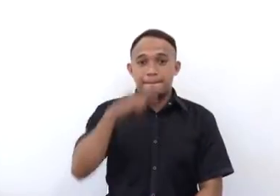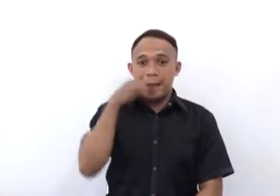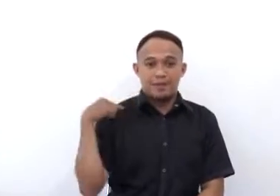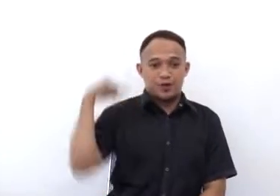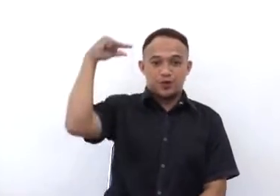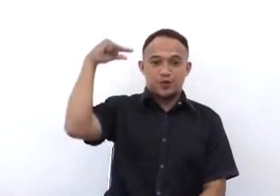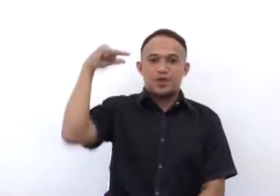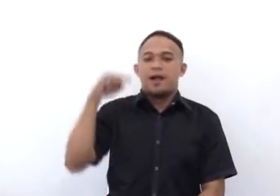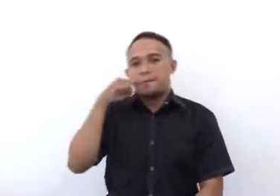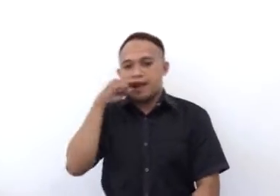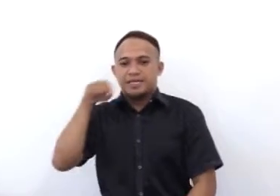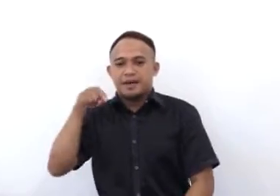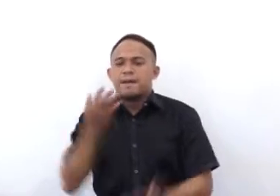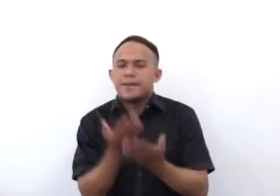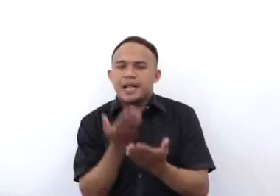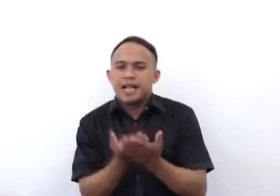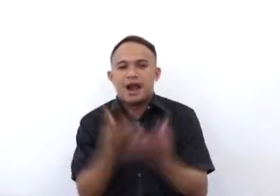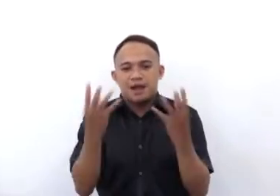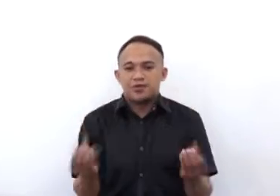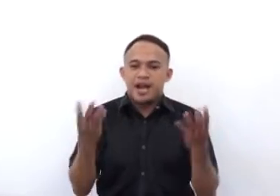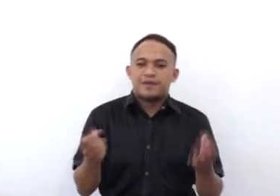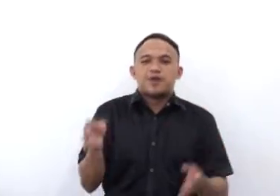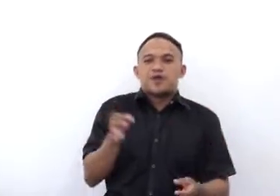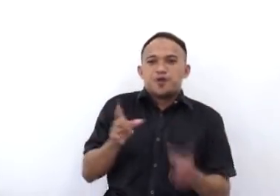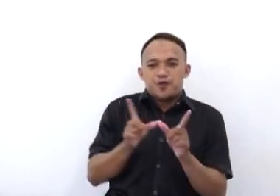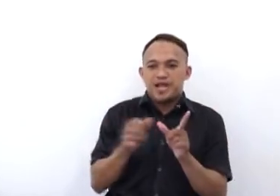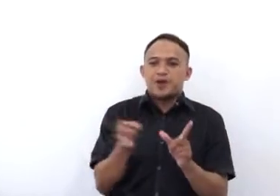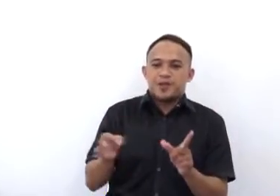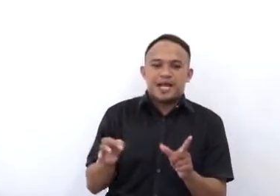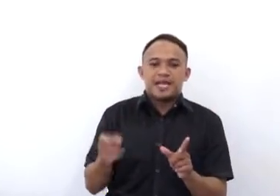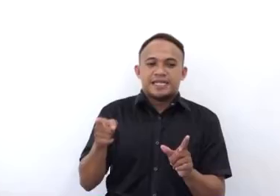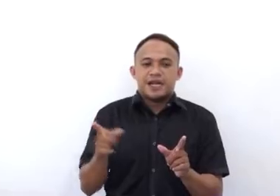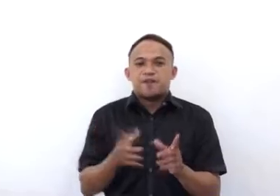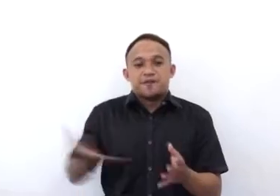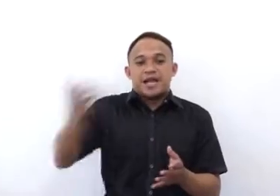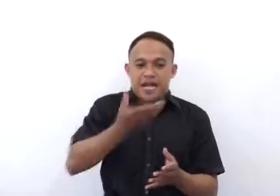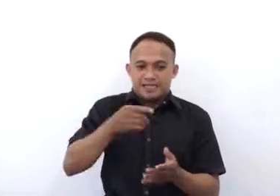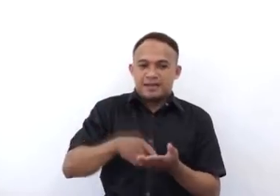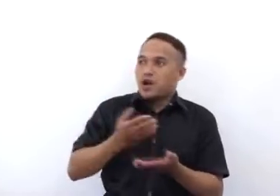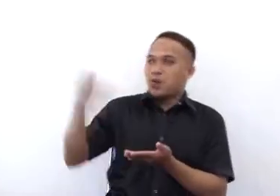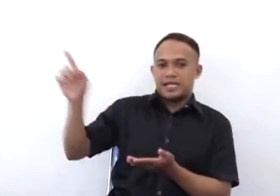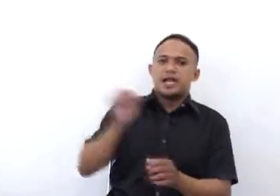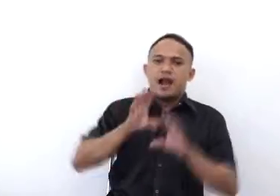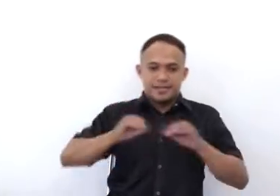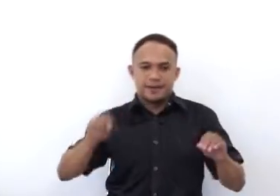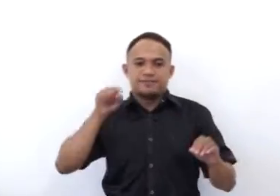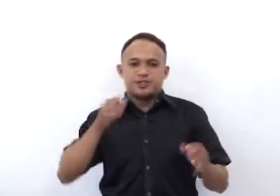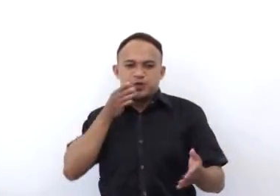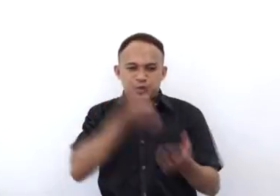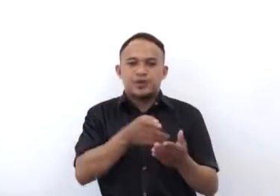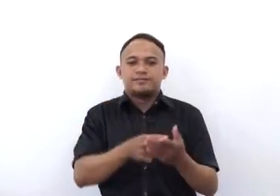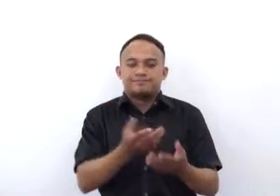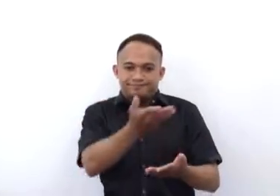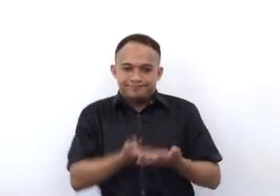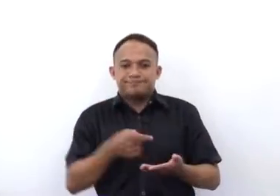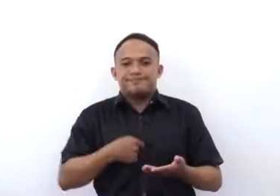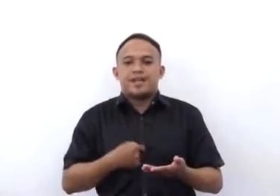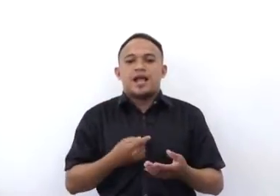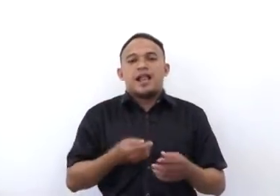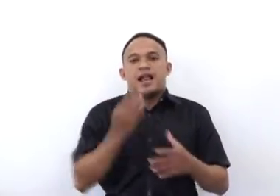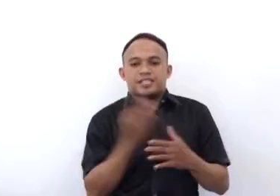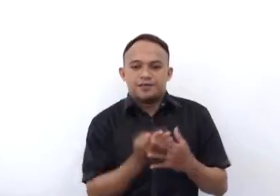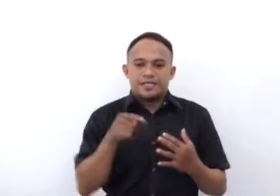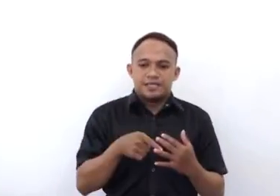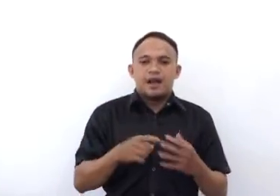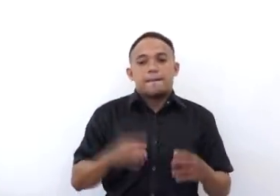Gubernur Gorontalo Rusli Habibie meminta bupati dan wali kota di wilayah kerjanya serius mencairkan insentif nakes.